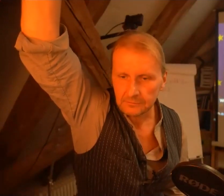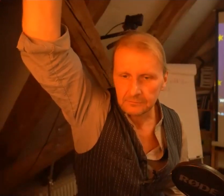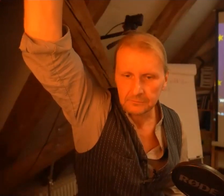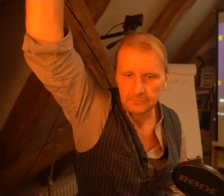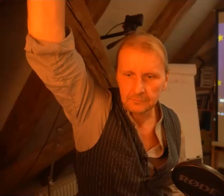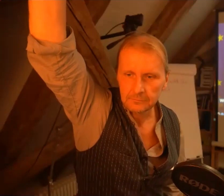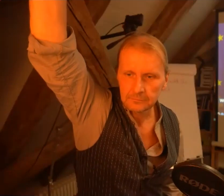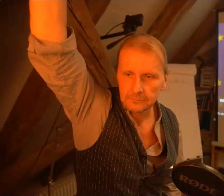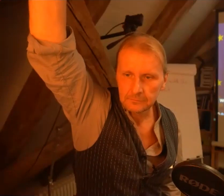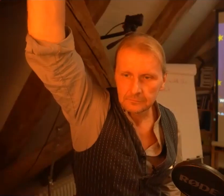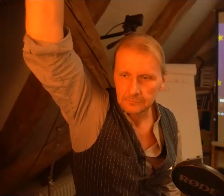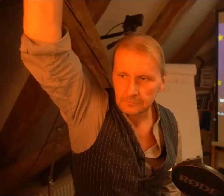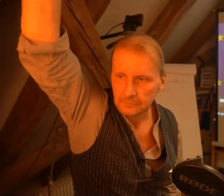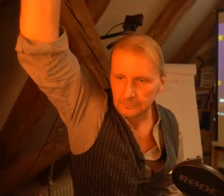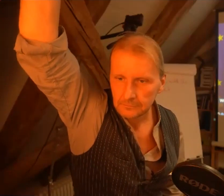arbeiten?